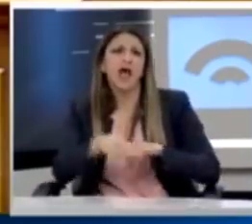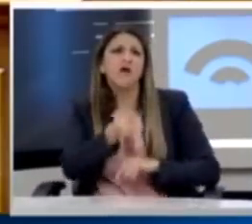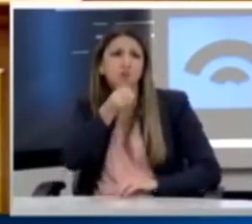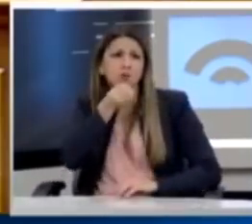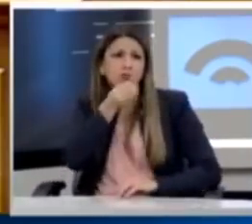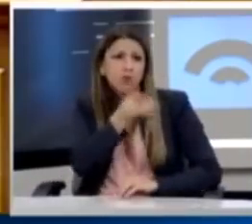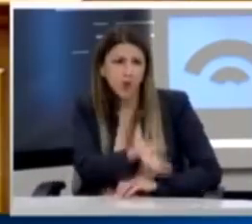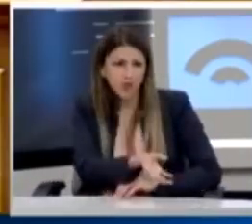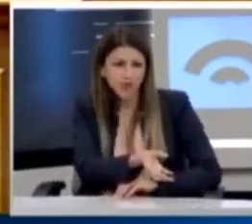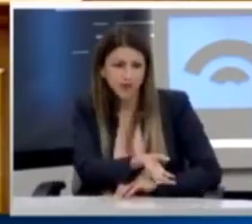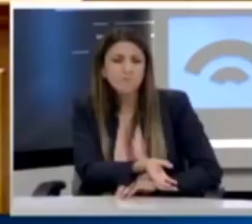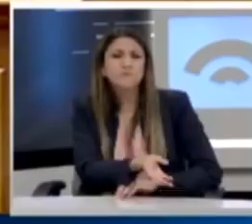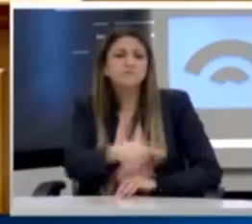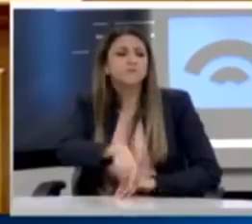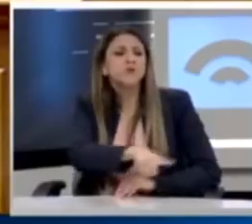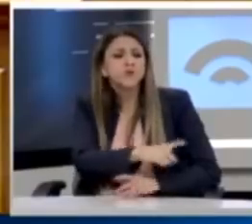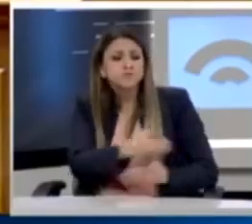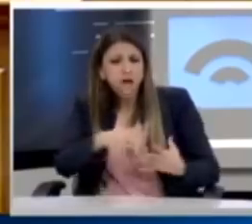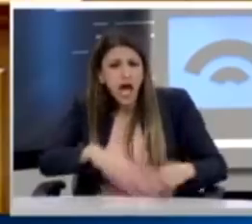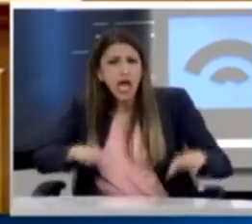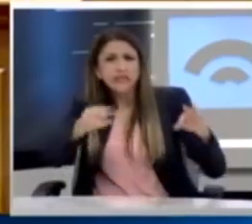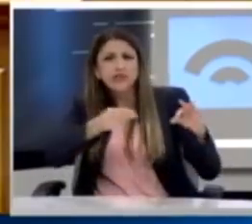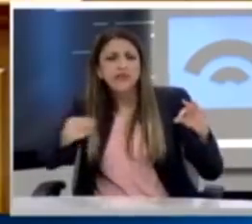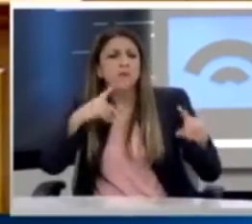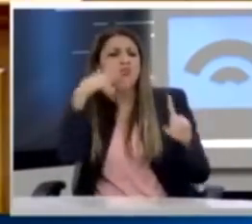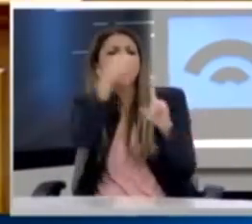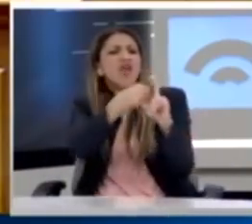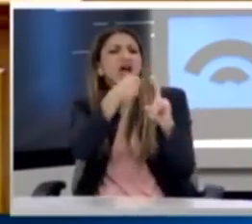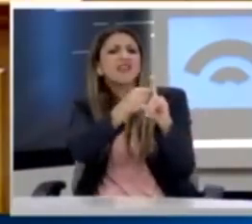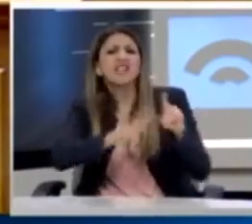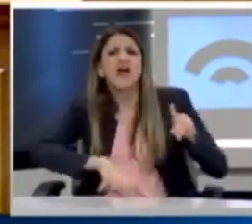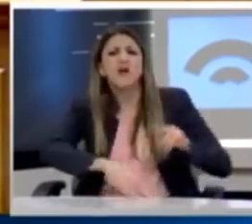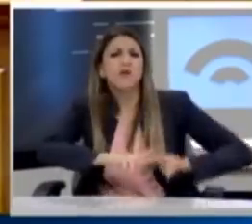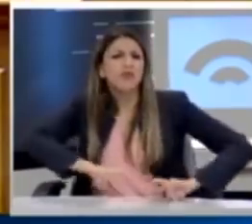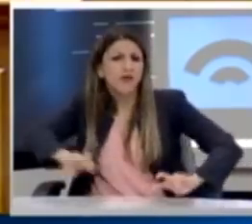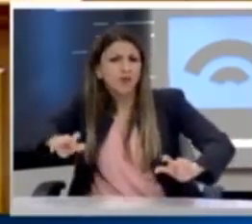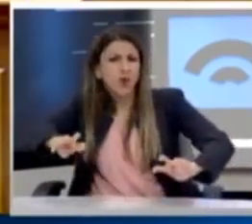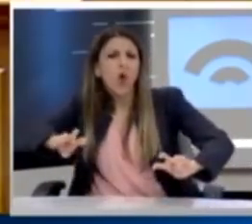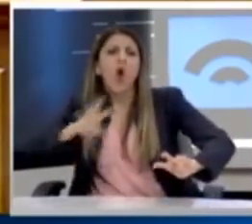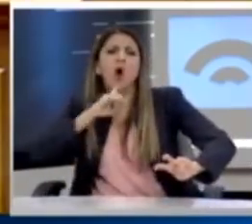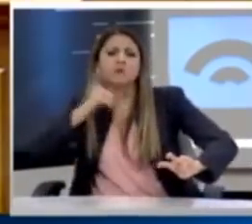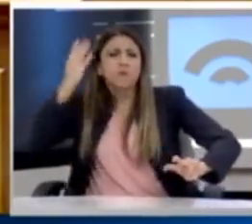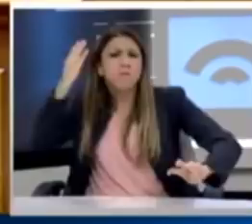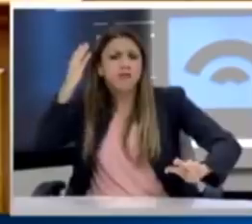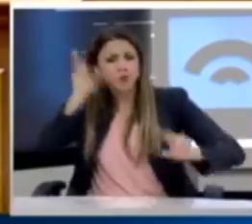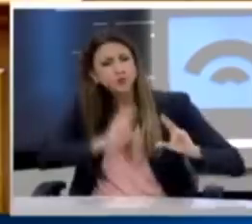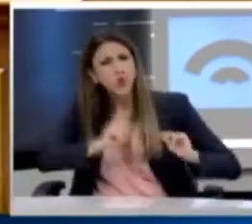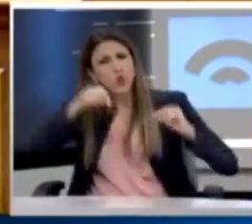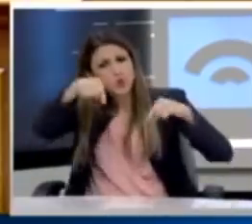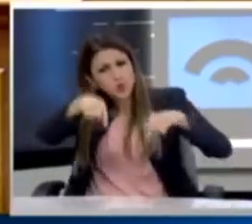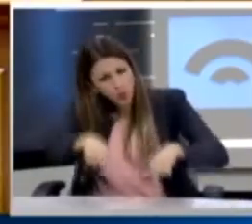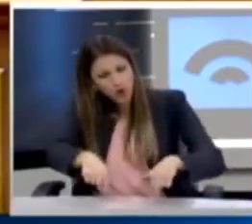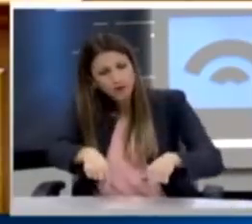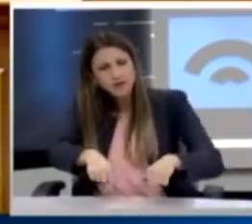κάποιοι θερμοκέφαλοι ότι εγείρεται θέμα και διεκδίκησης εδαφών από ό,τι προσδιορίζονταν παλιά ως